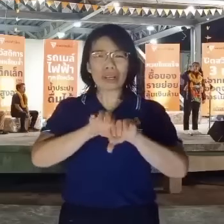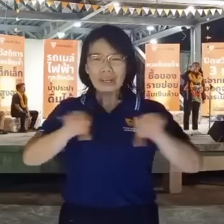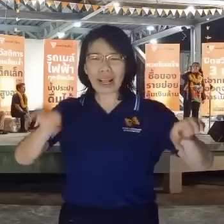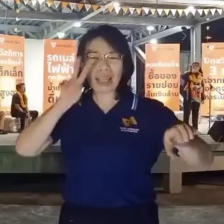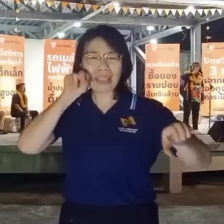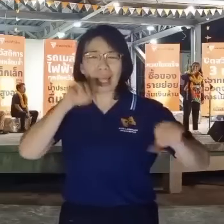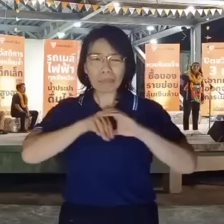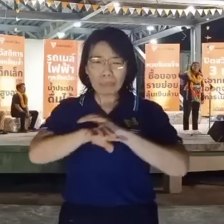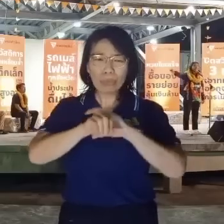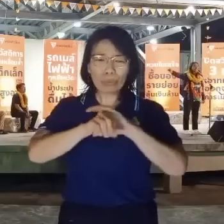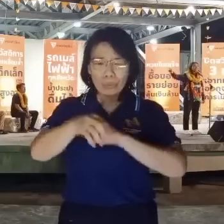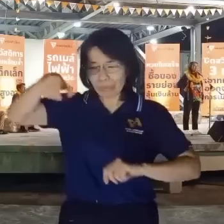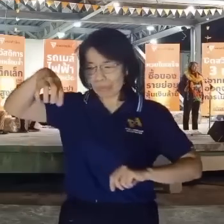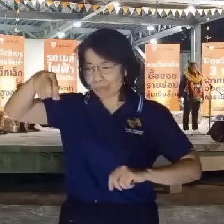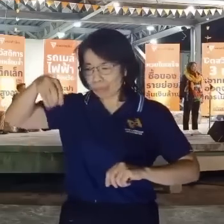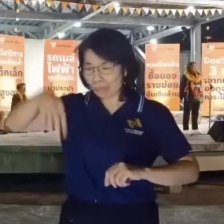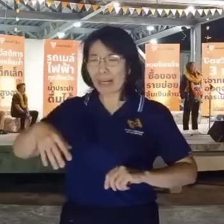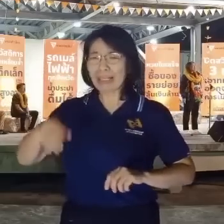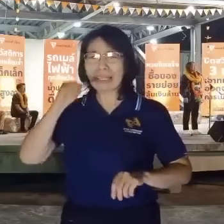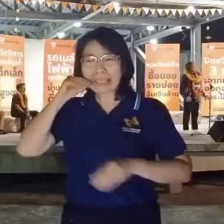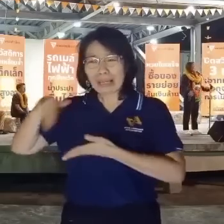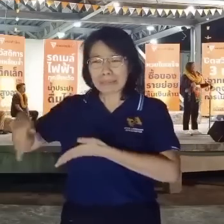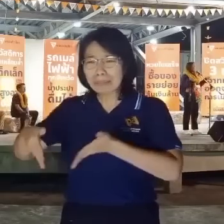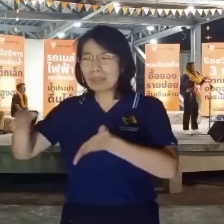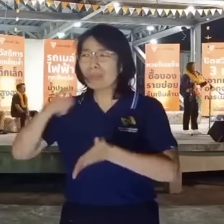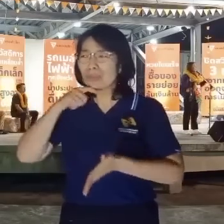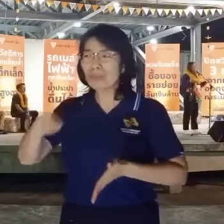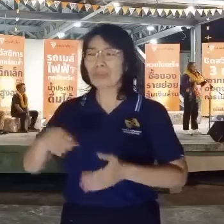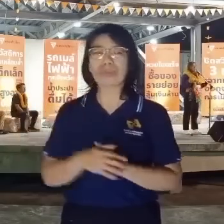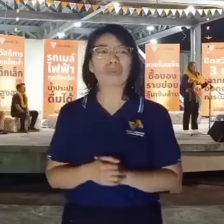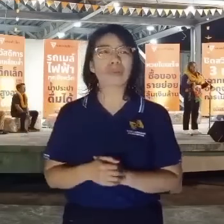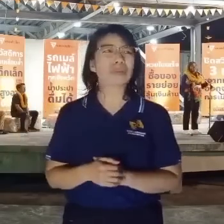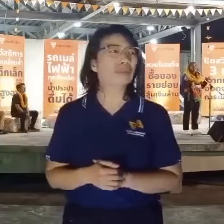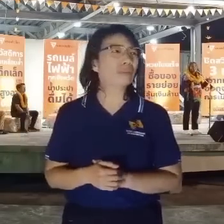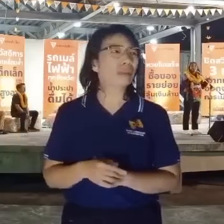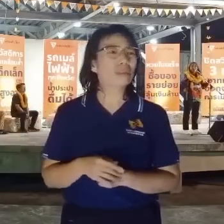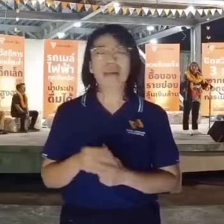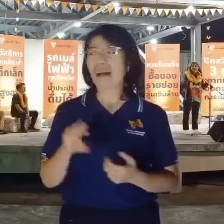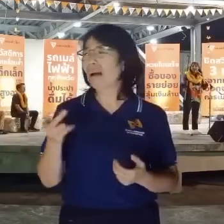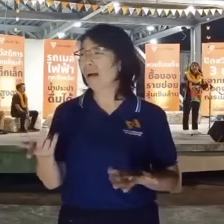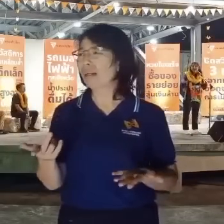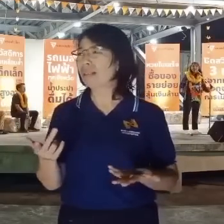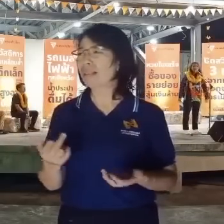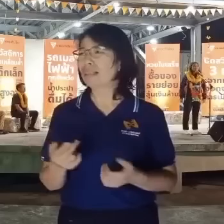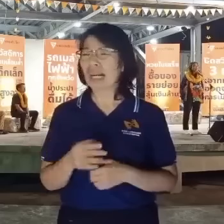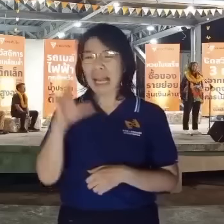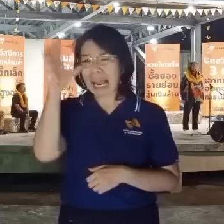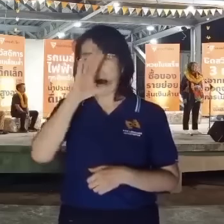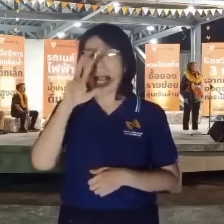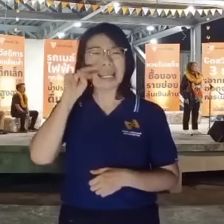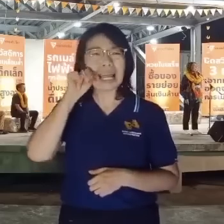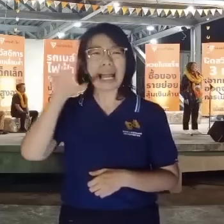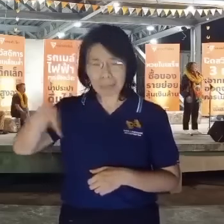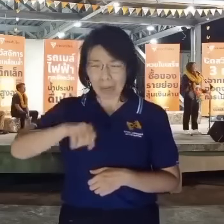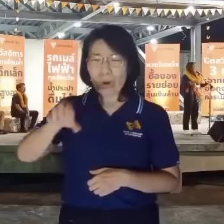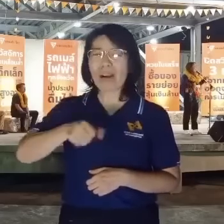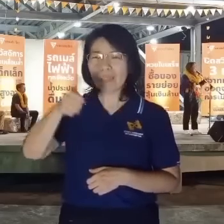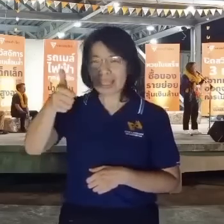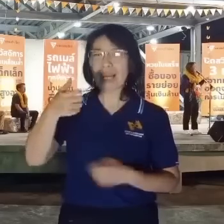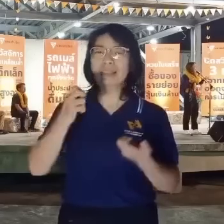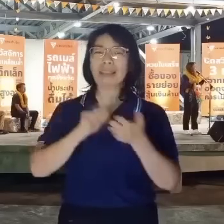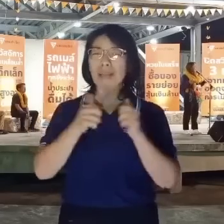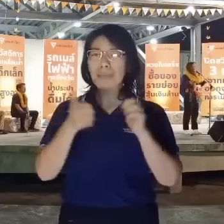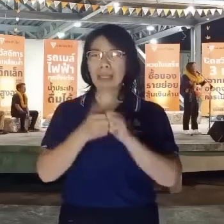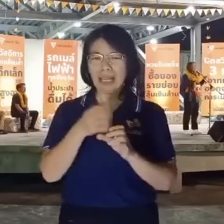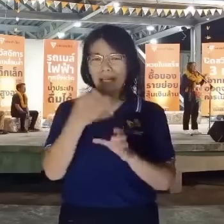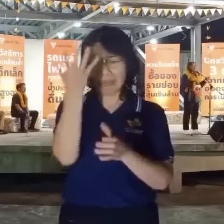ในพื้นที่ที่ใกล้กับแม่น้ำเราไม่มีปัญหาในเรื่องของการหาน้ำมาทำน้ำประปาแต่เรื่อง